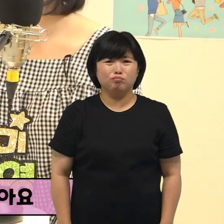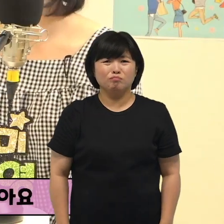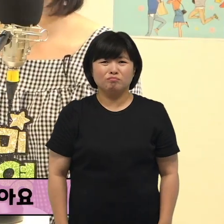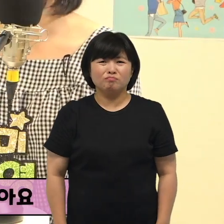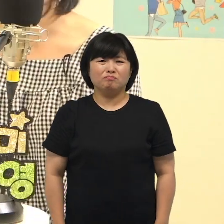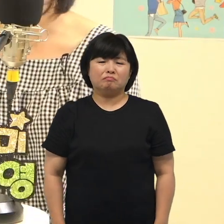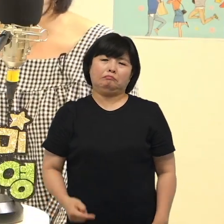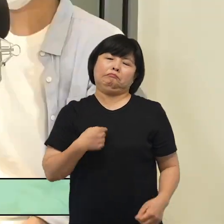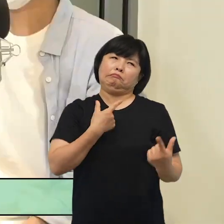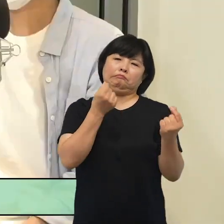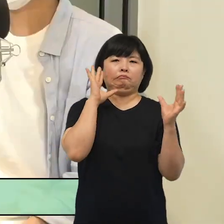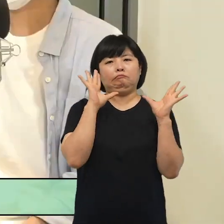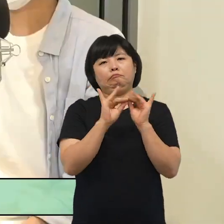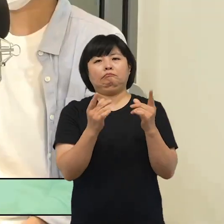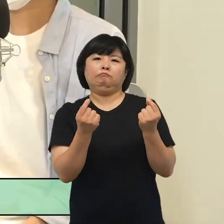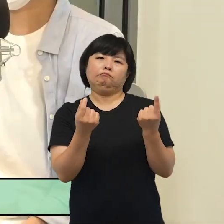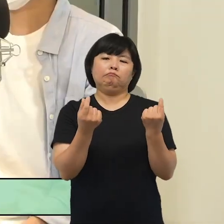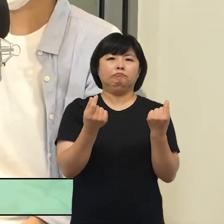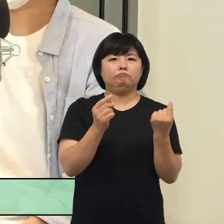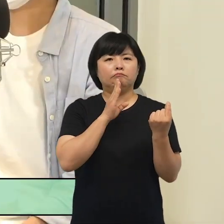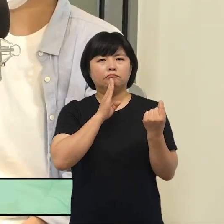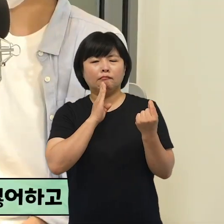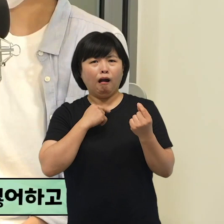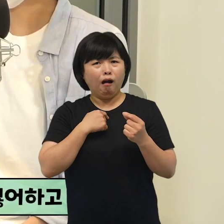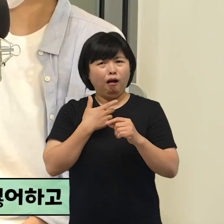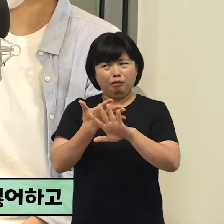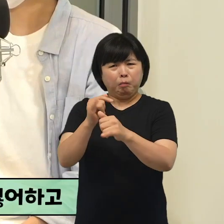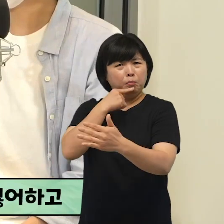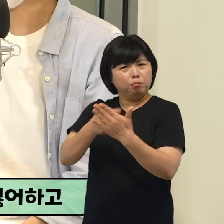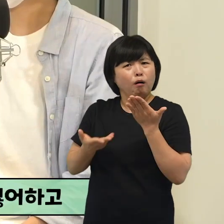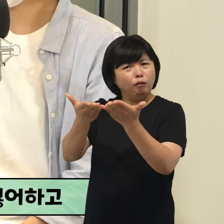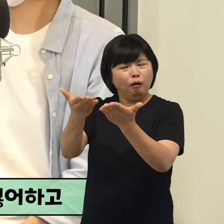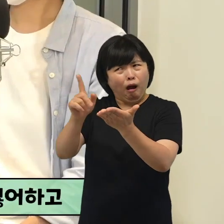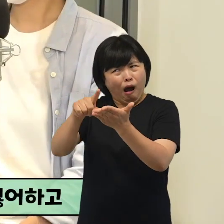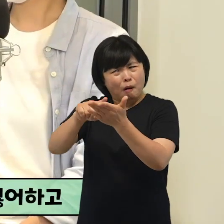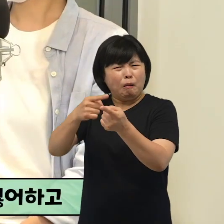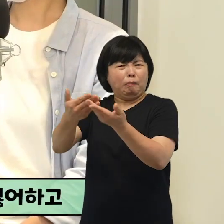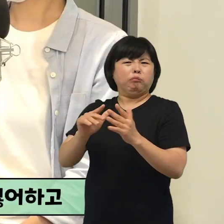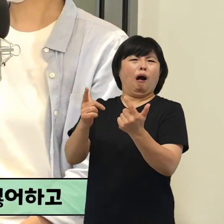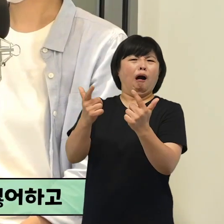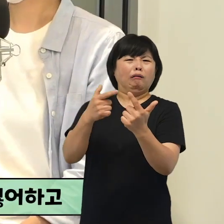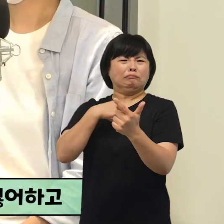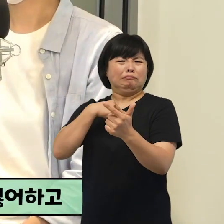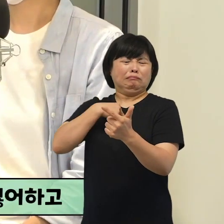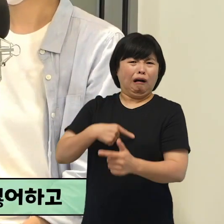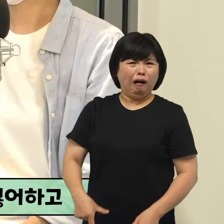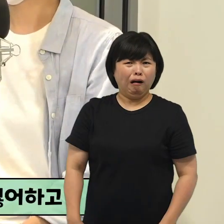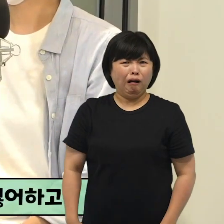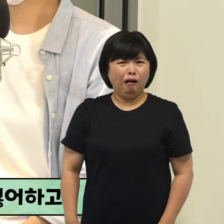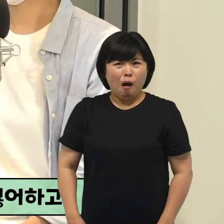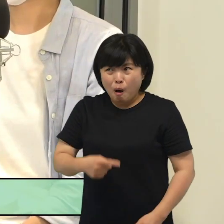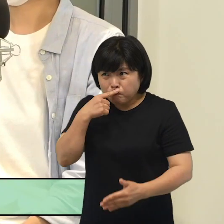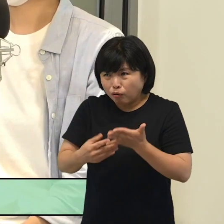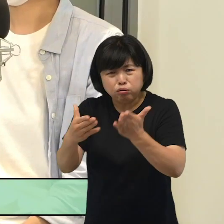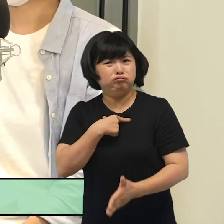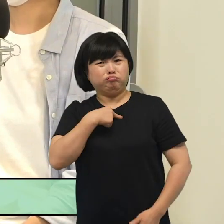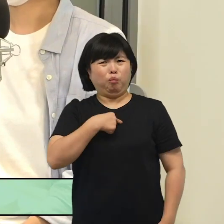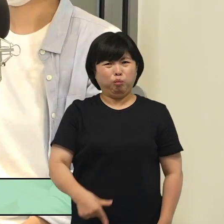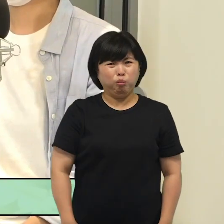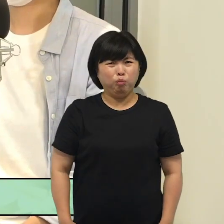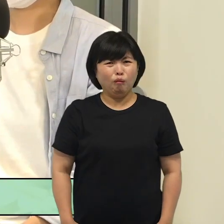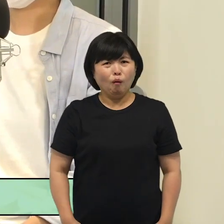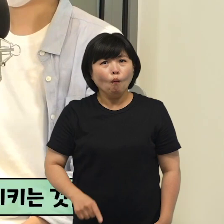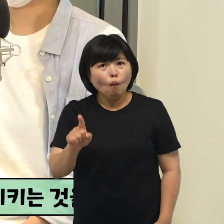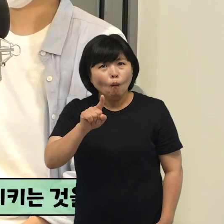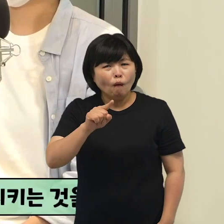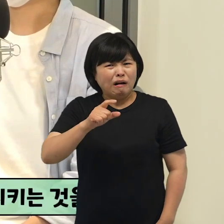같아요. 저도 그렇게 생각을 했고 저희는 남에게 피해를 받는 것도 싫어하고 피해를 주는 것도